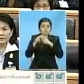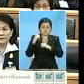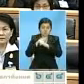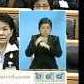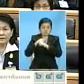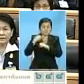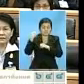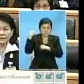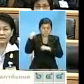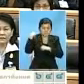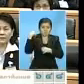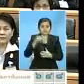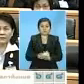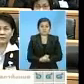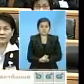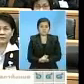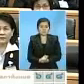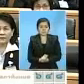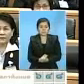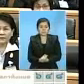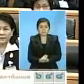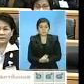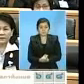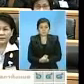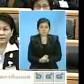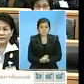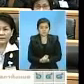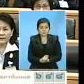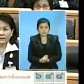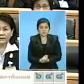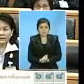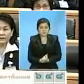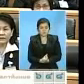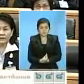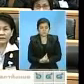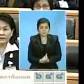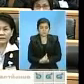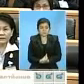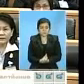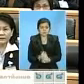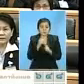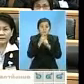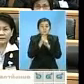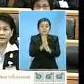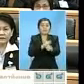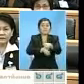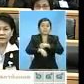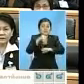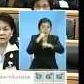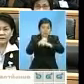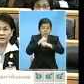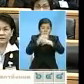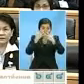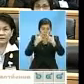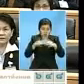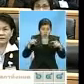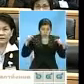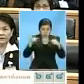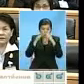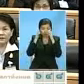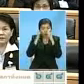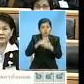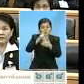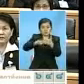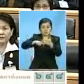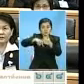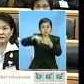นท่านประธานที่เคารพครับโดยหลักแล้วผู้ที่มาจากการเลือกตั้งของประชาชนสม